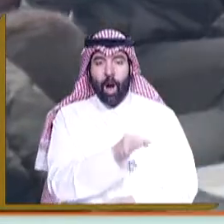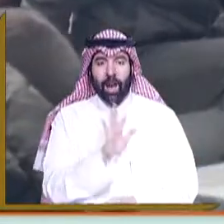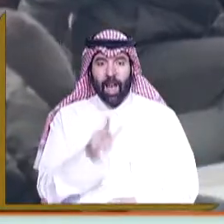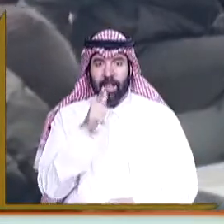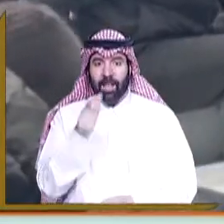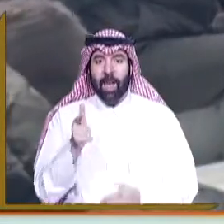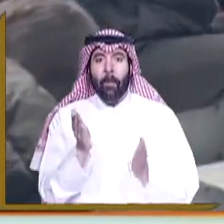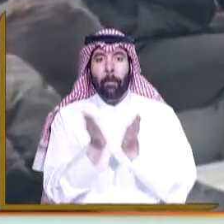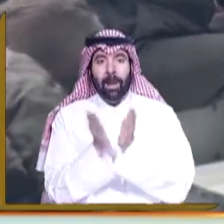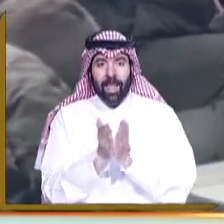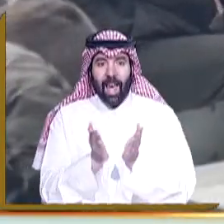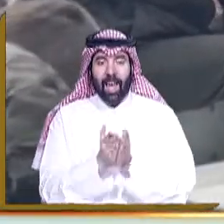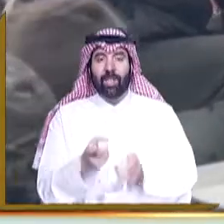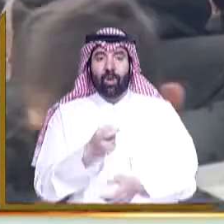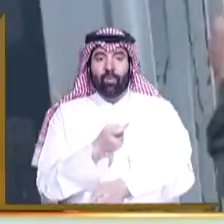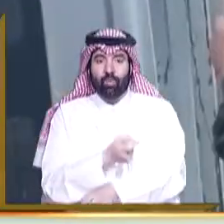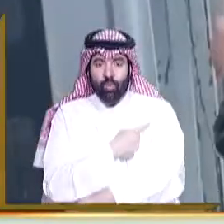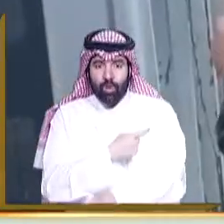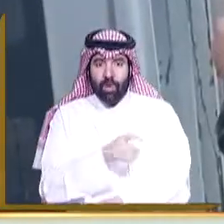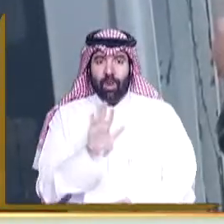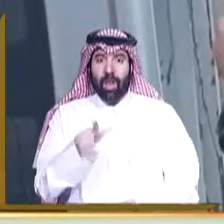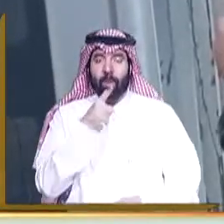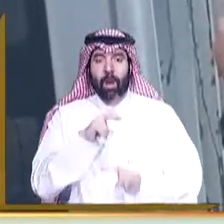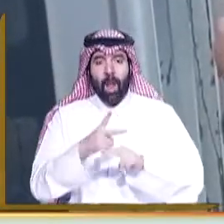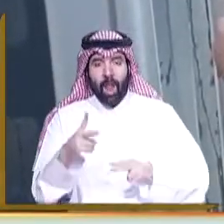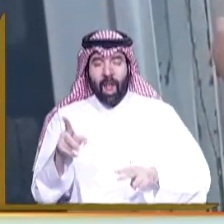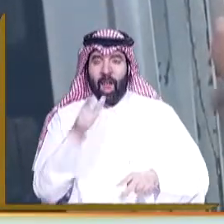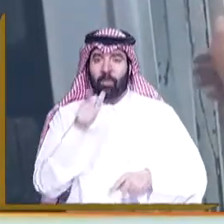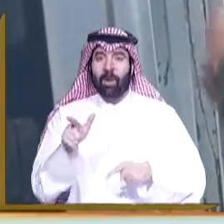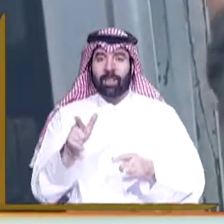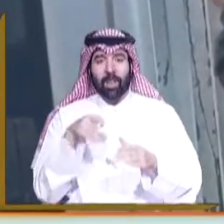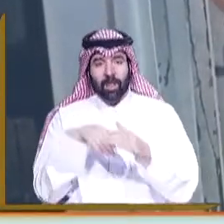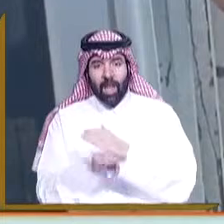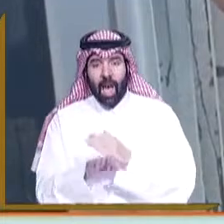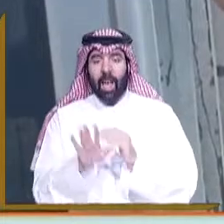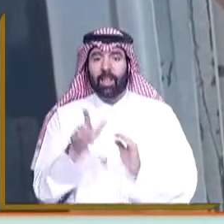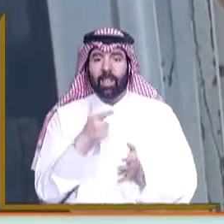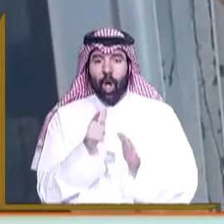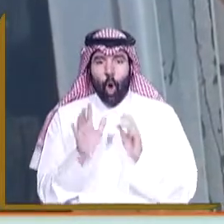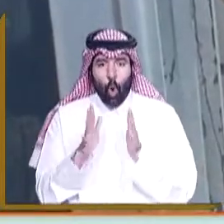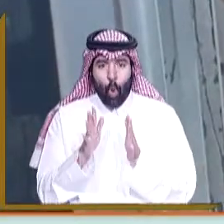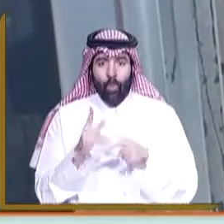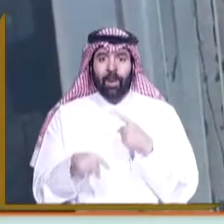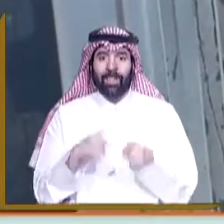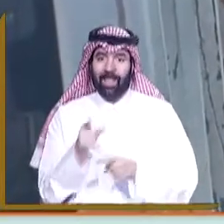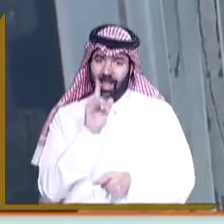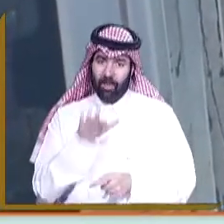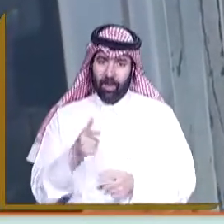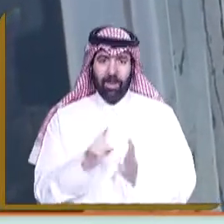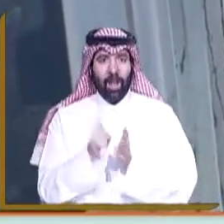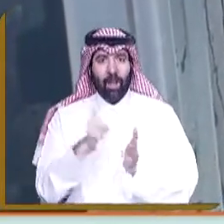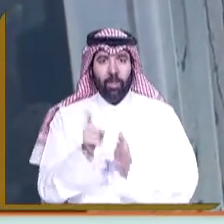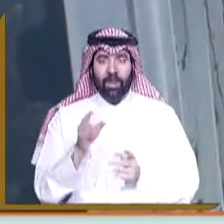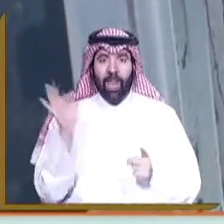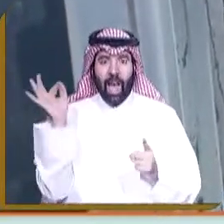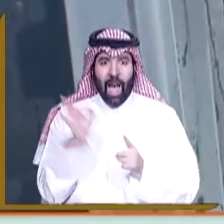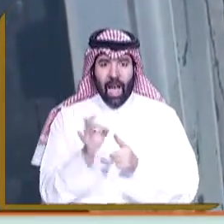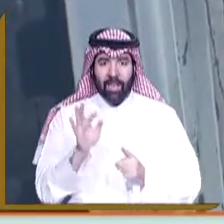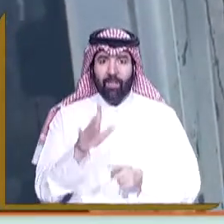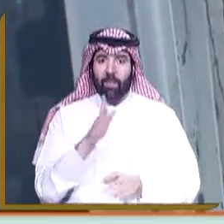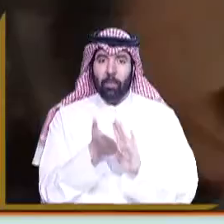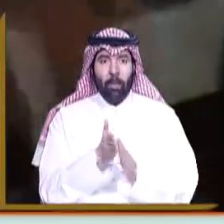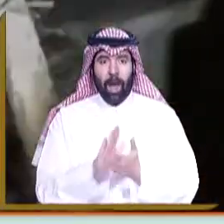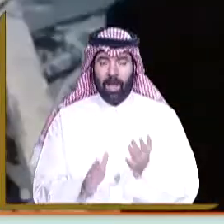أي منطقة المستشفى أو أي ملجأ مماثل، لا ينبغي أن تكون هدفا